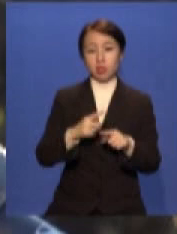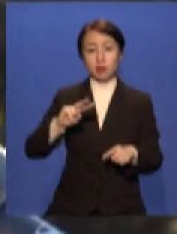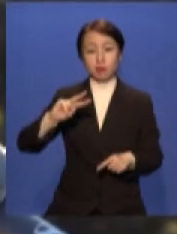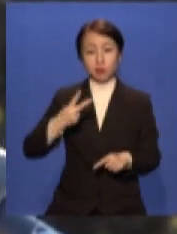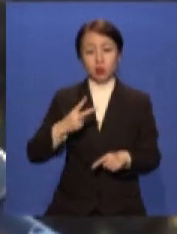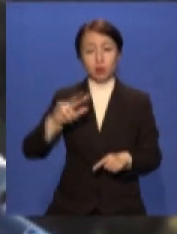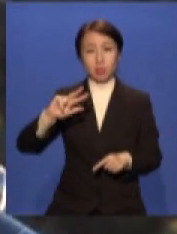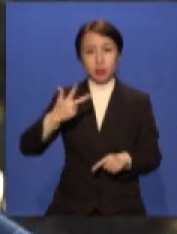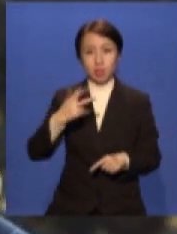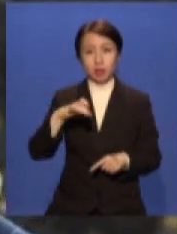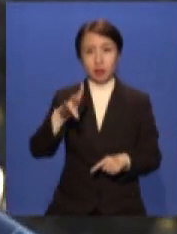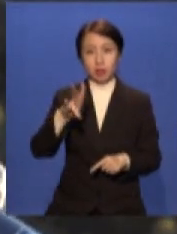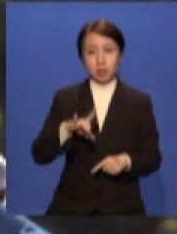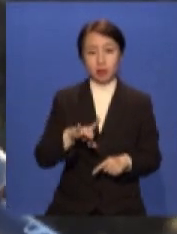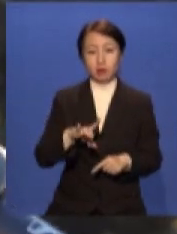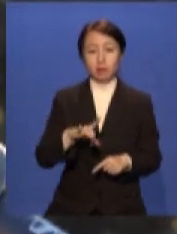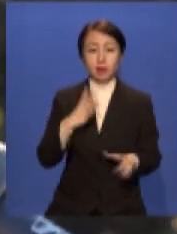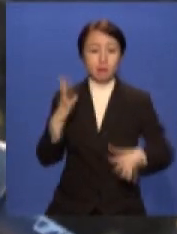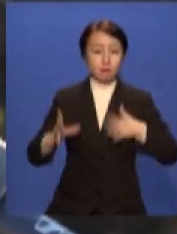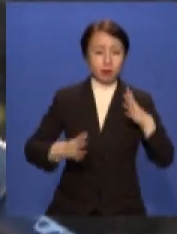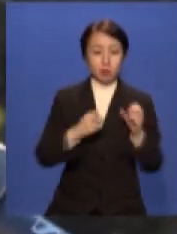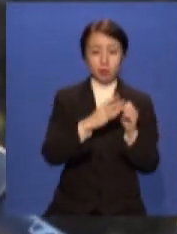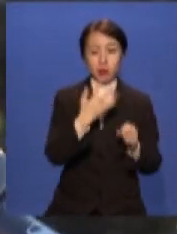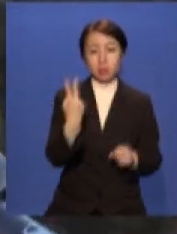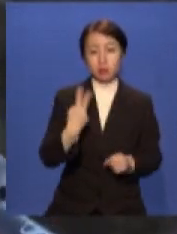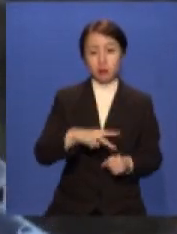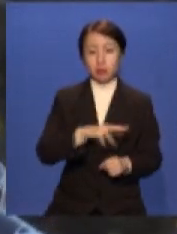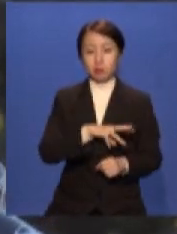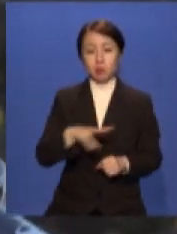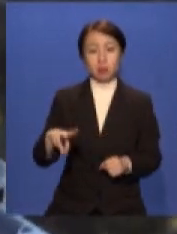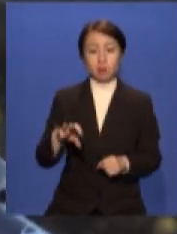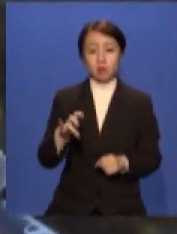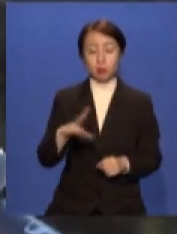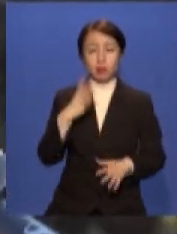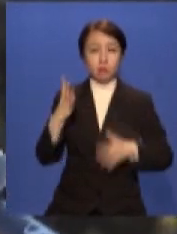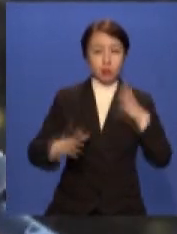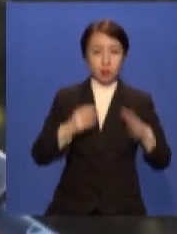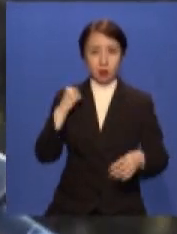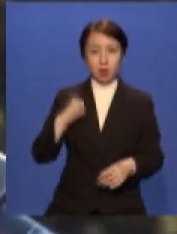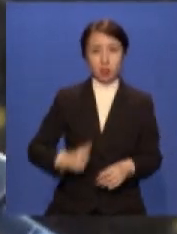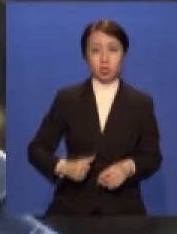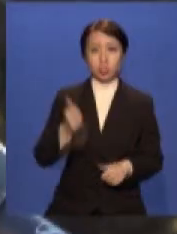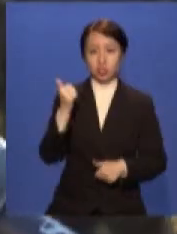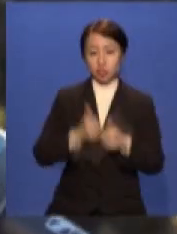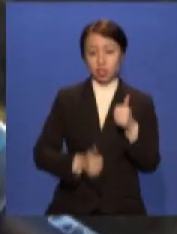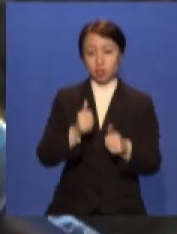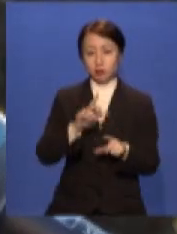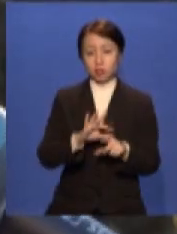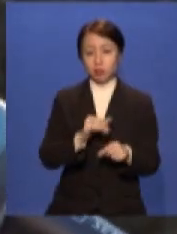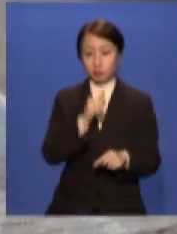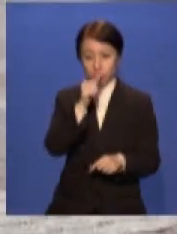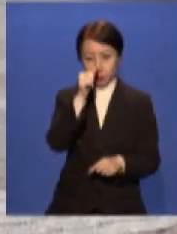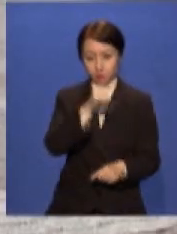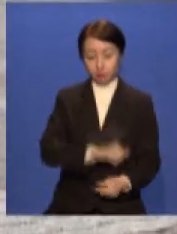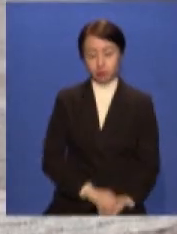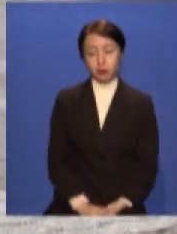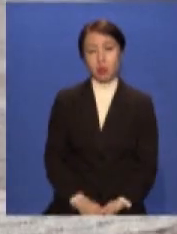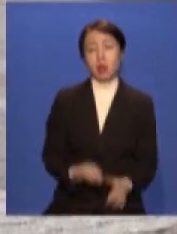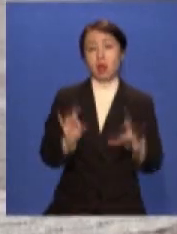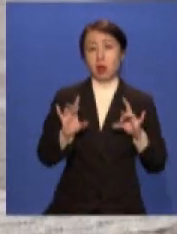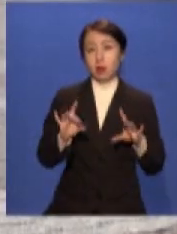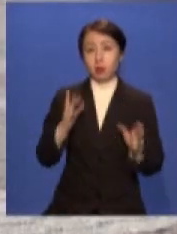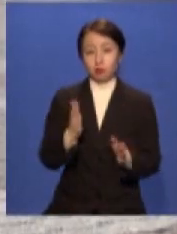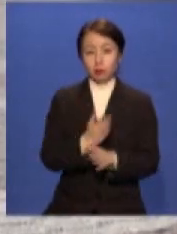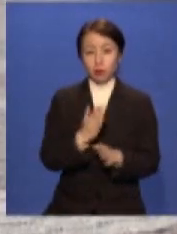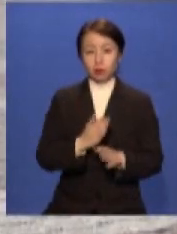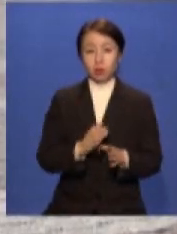второй и третьей декадах. Ветер 15-20 метров в секунду, метель ожидается часто в течение месяца. Поделились